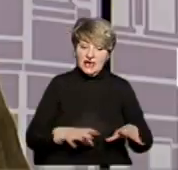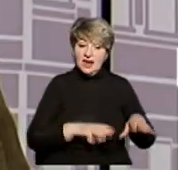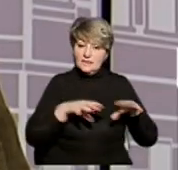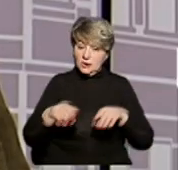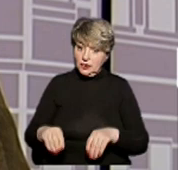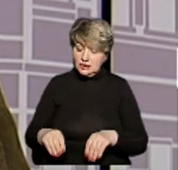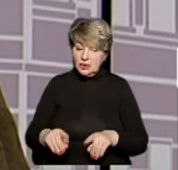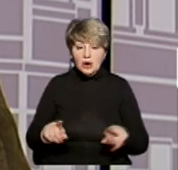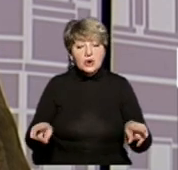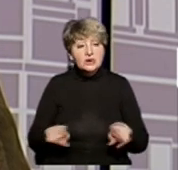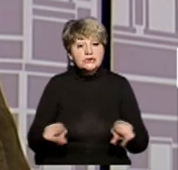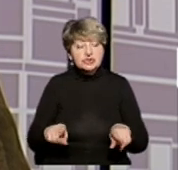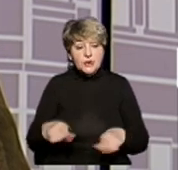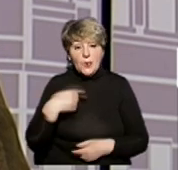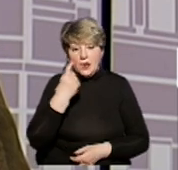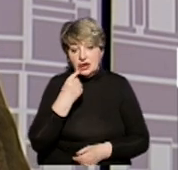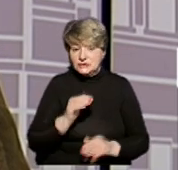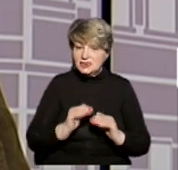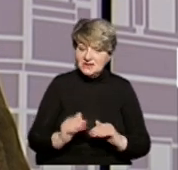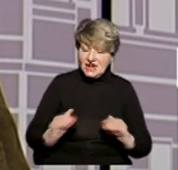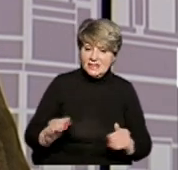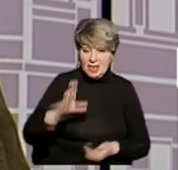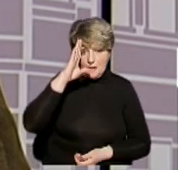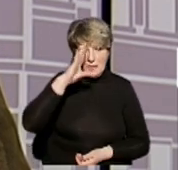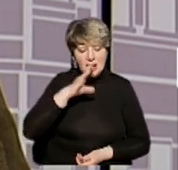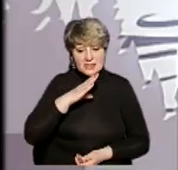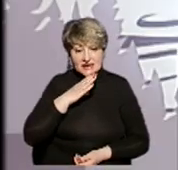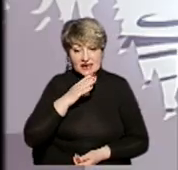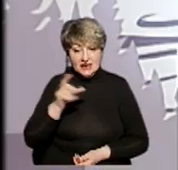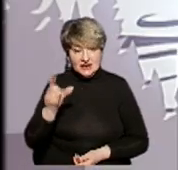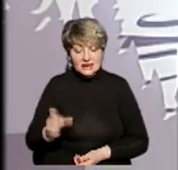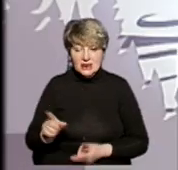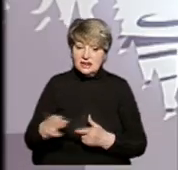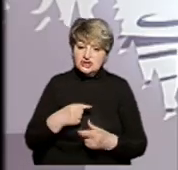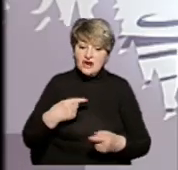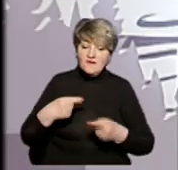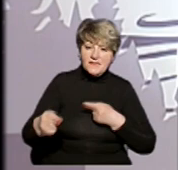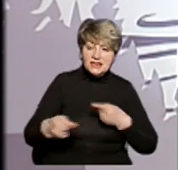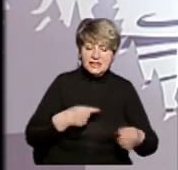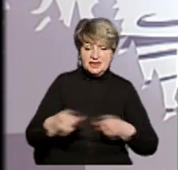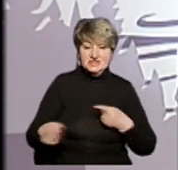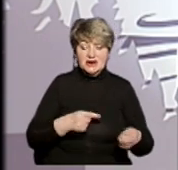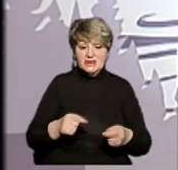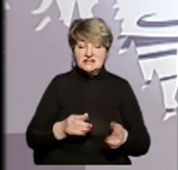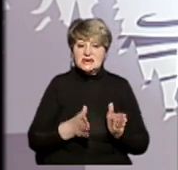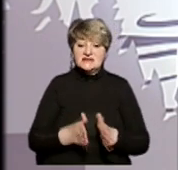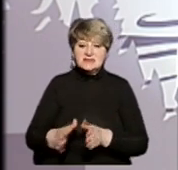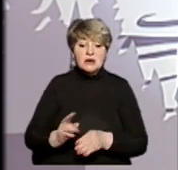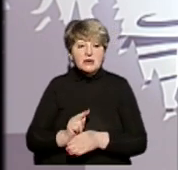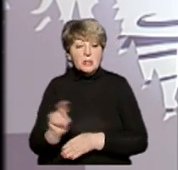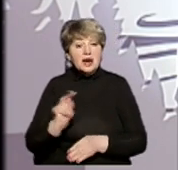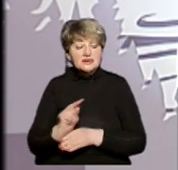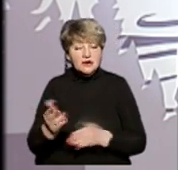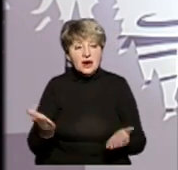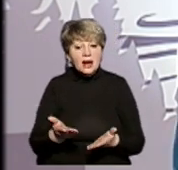що кажуть діти, власне, чи відрізняється сама система навчання по подачі матеріалу, чи в принципі ні? От, що,